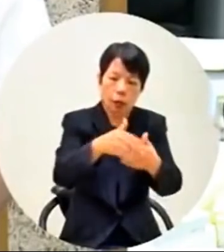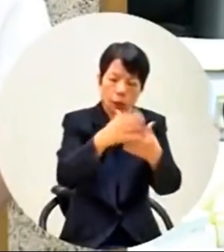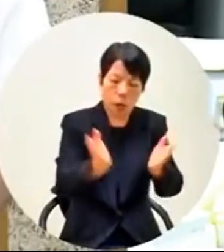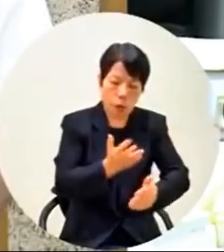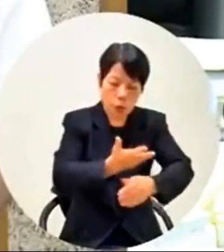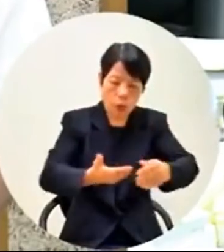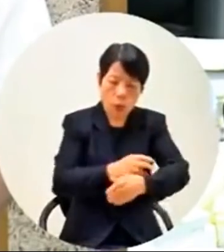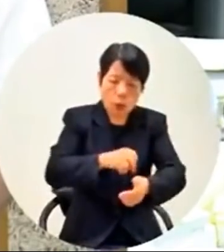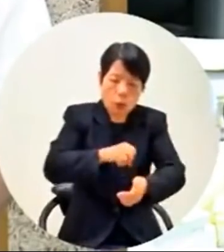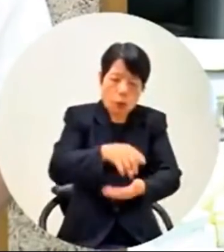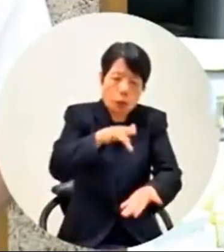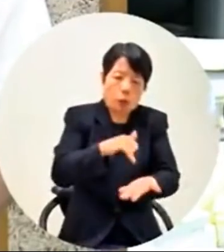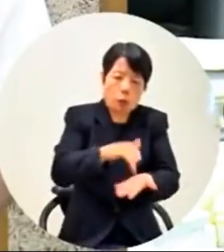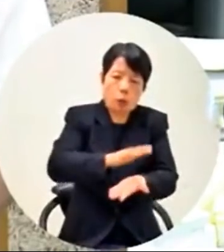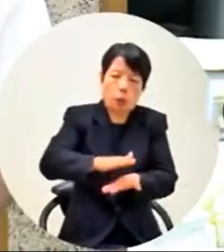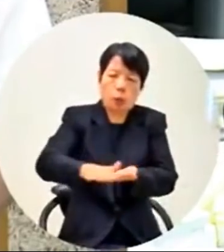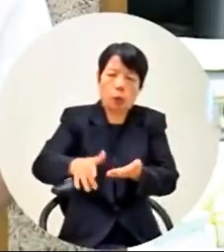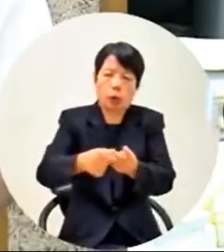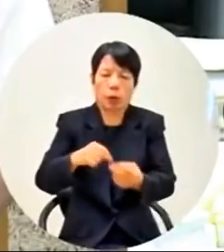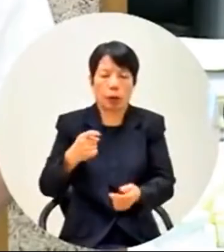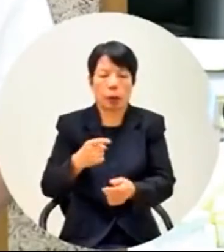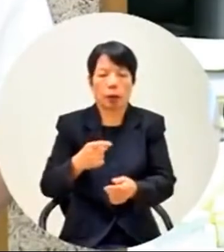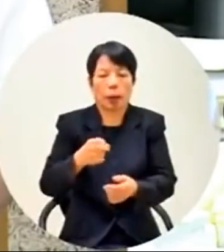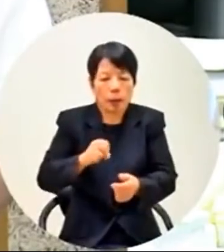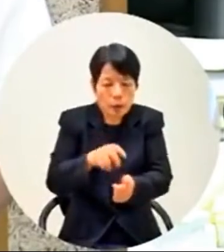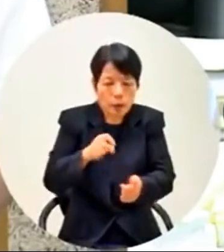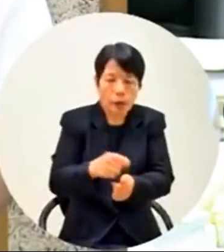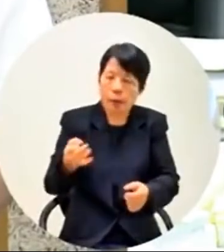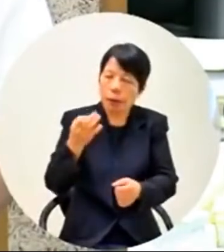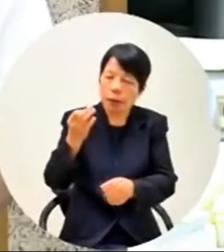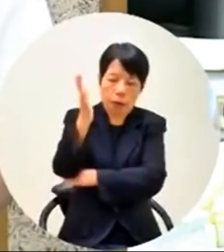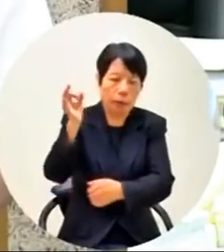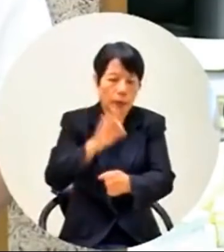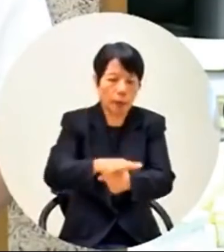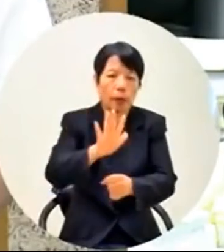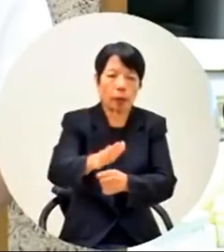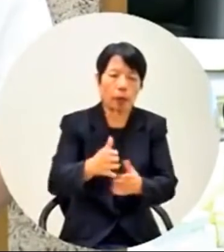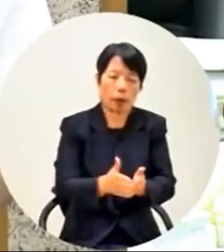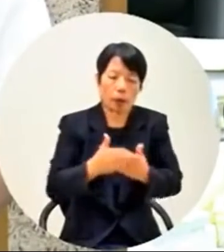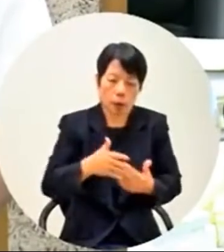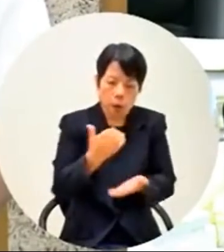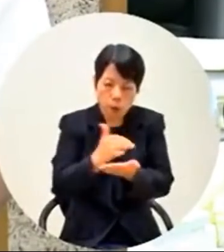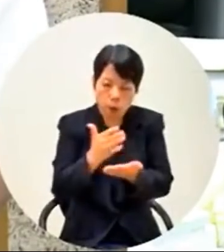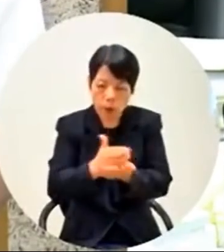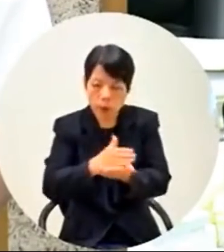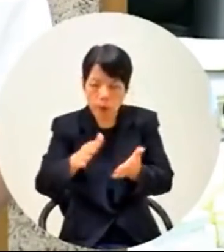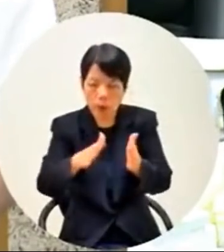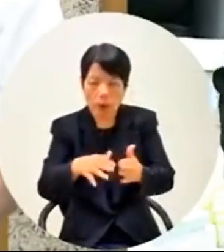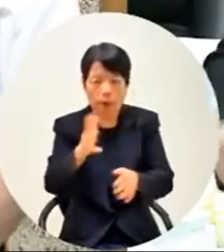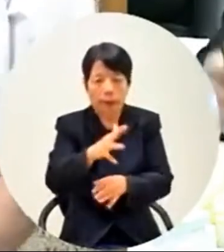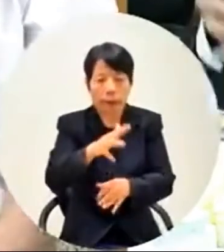盐养、输养这个部分都有补助哈。目前大概我们初步审查大概有8500多万。